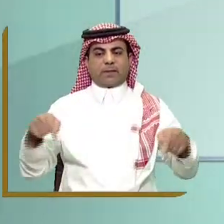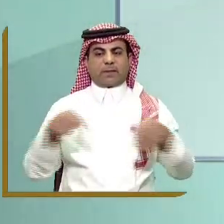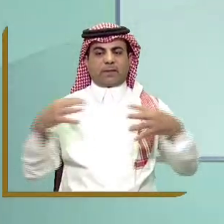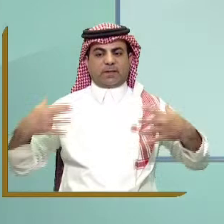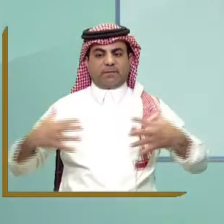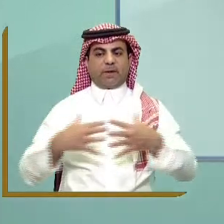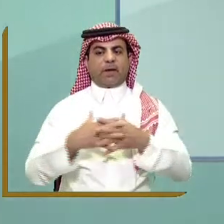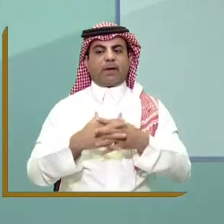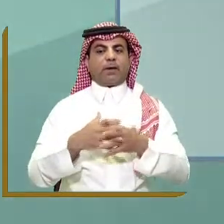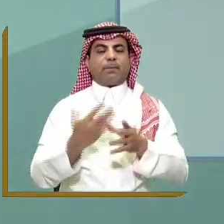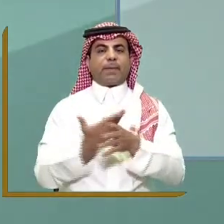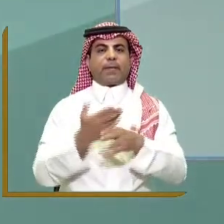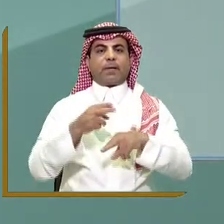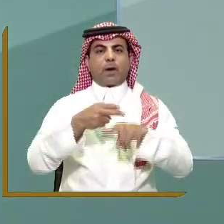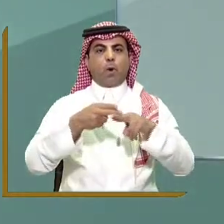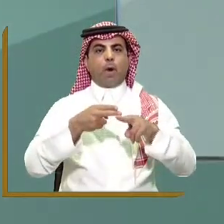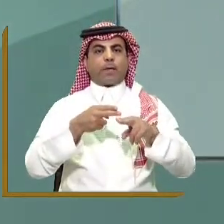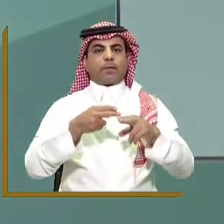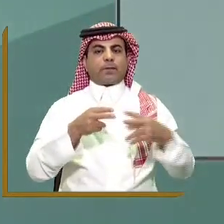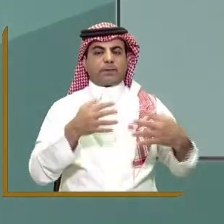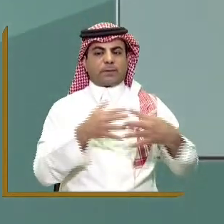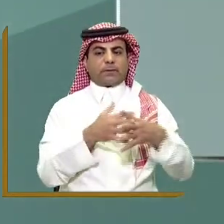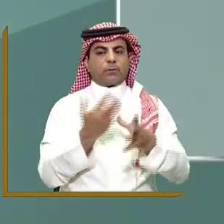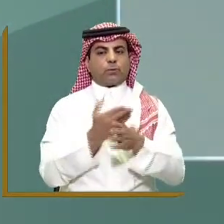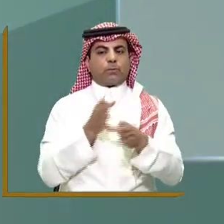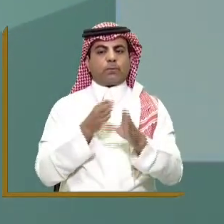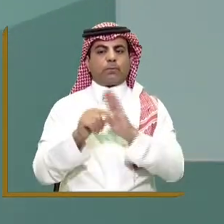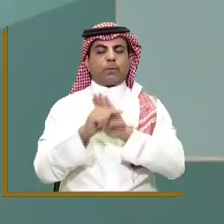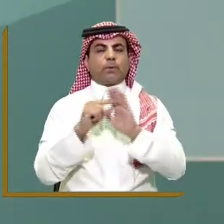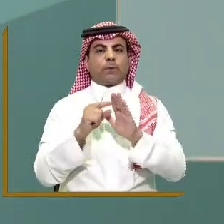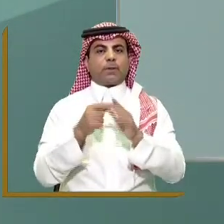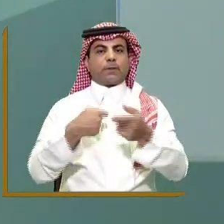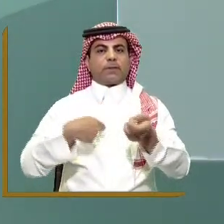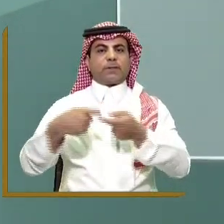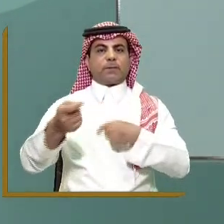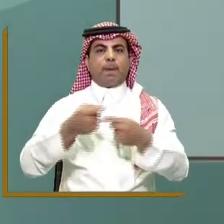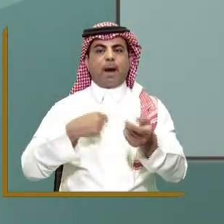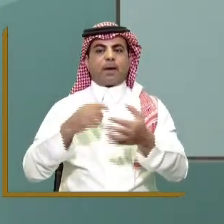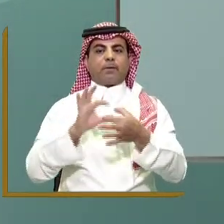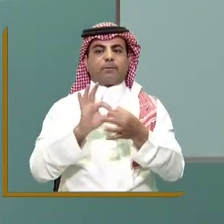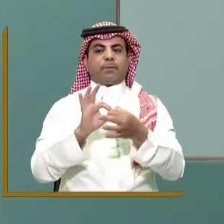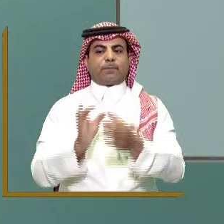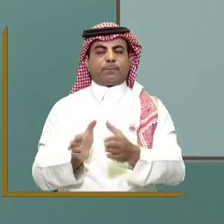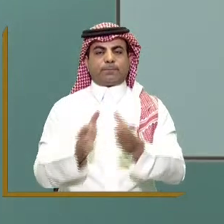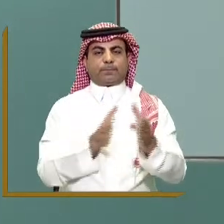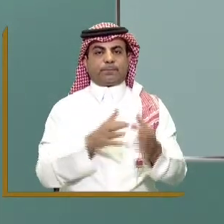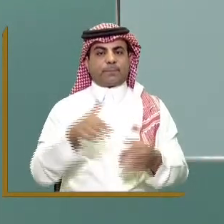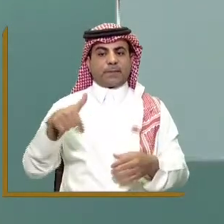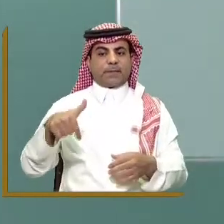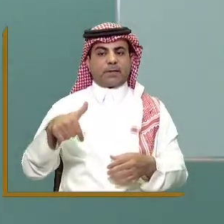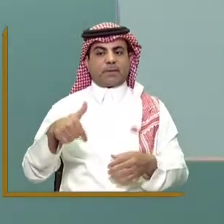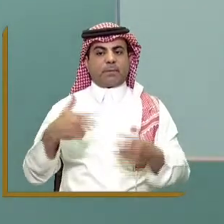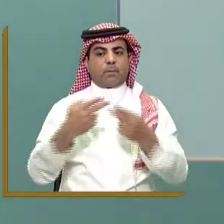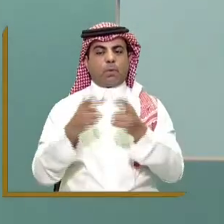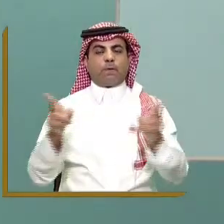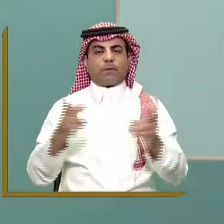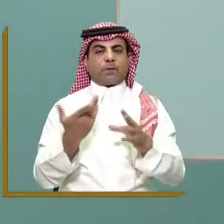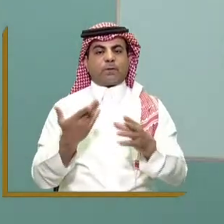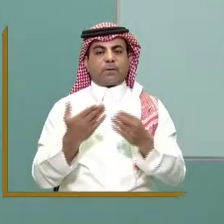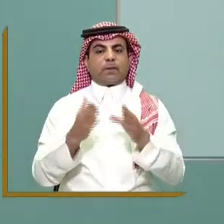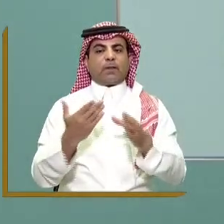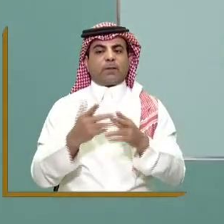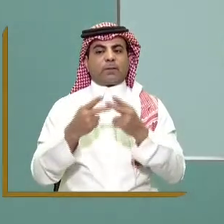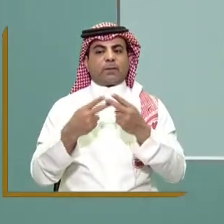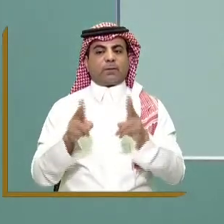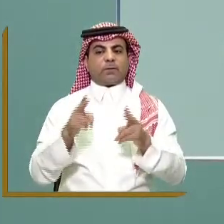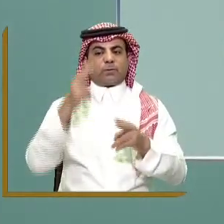مذكرة تفاهم مع الكويت للتعاون في مجال تشجيع الاستثمار المباشر. سادساً، الموافقة على مشروع